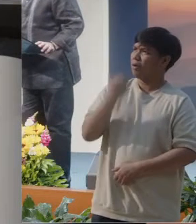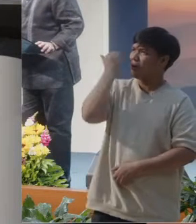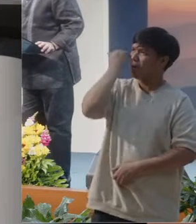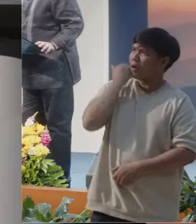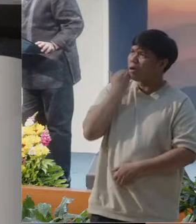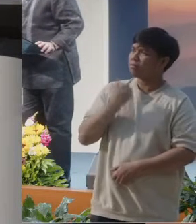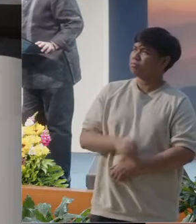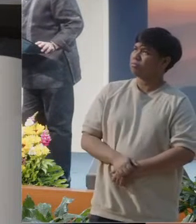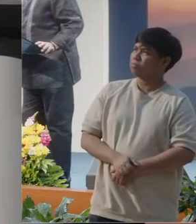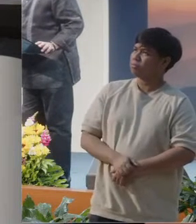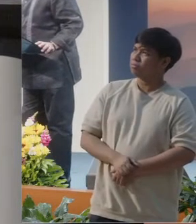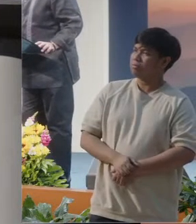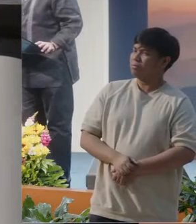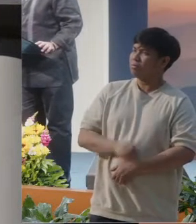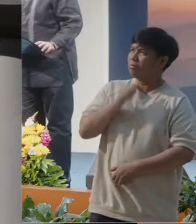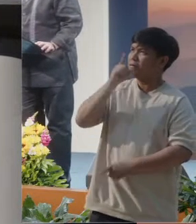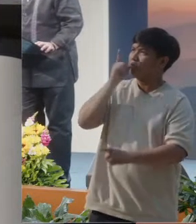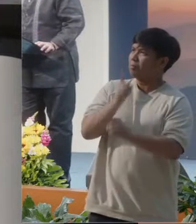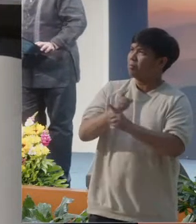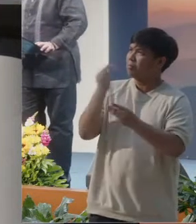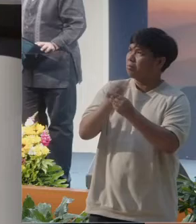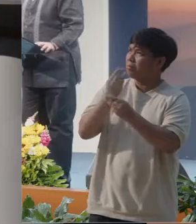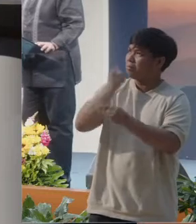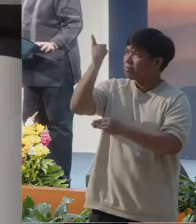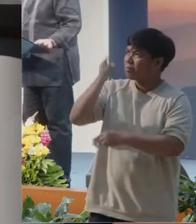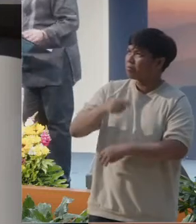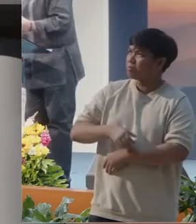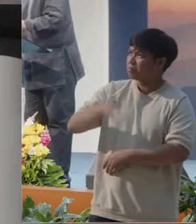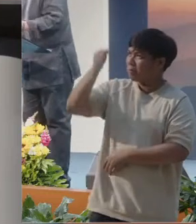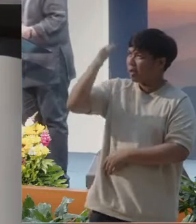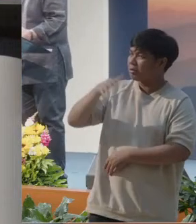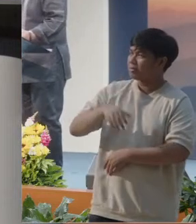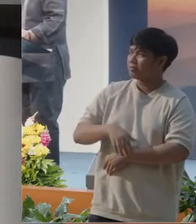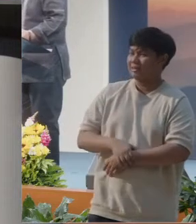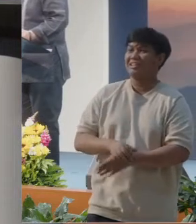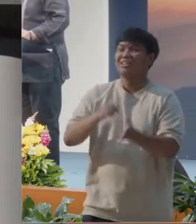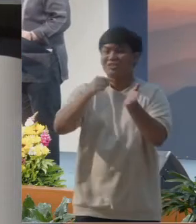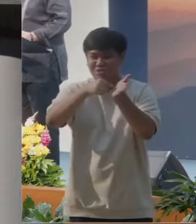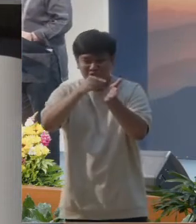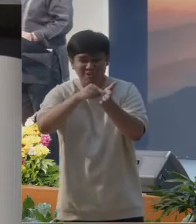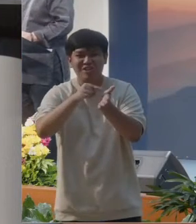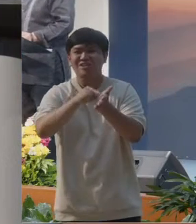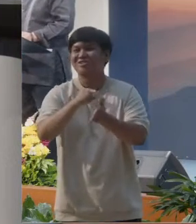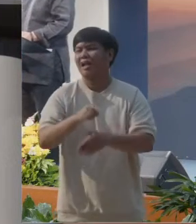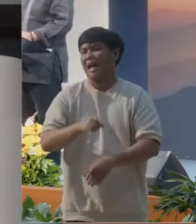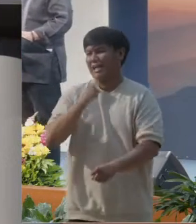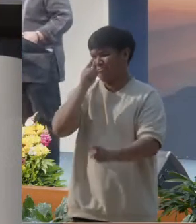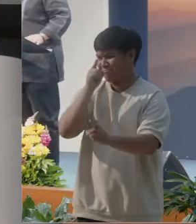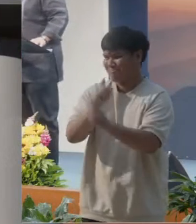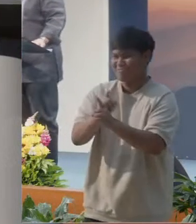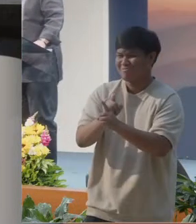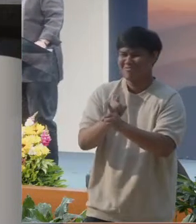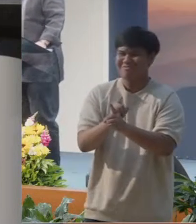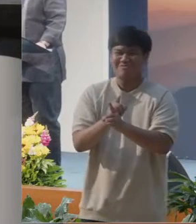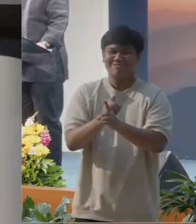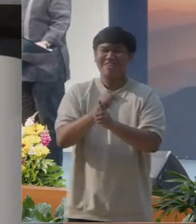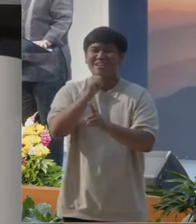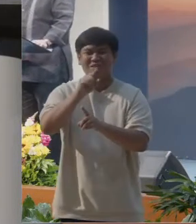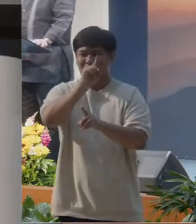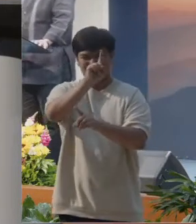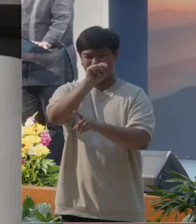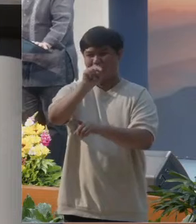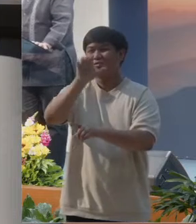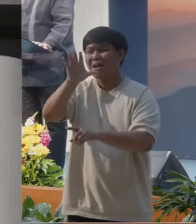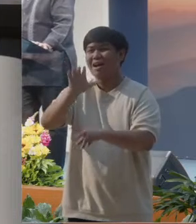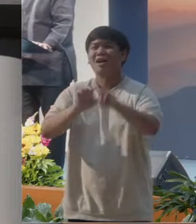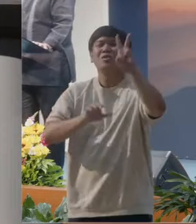suma total mo. Parang mas malaki pa. Abay, sinek ko nga po, tama sila. Talagang mabibilis ko eh.